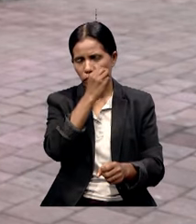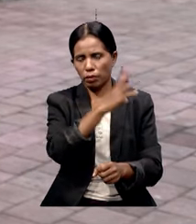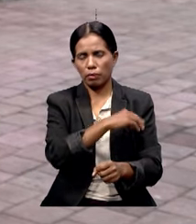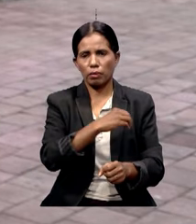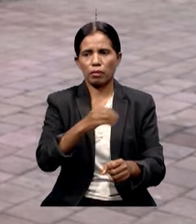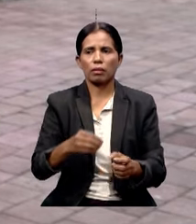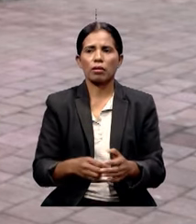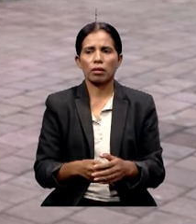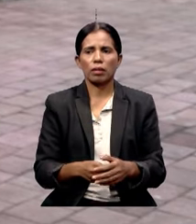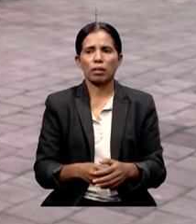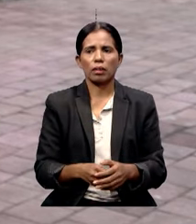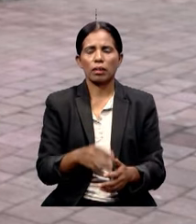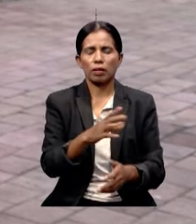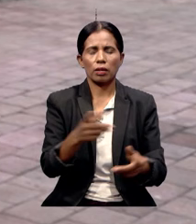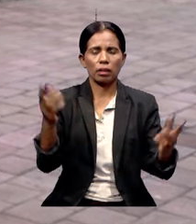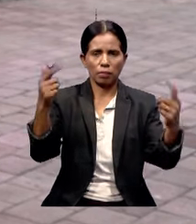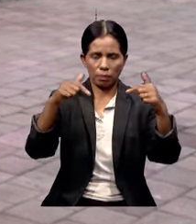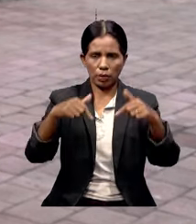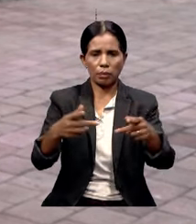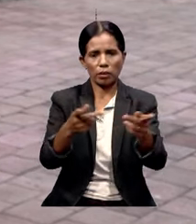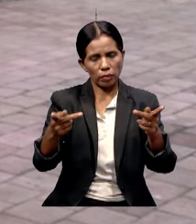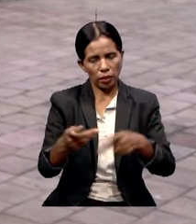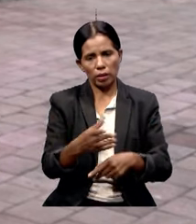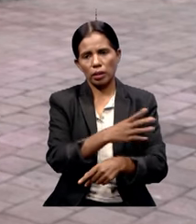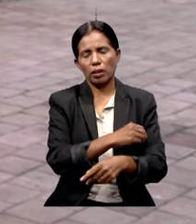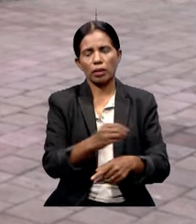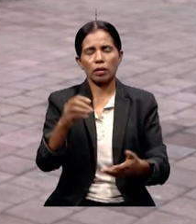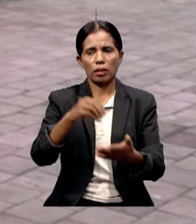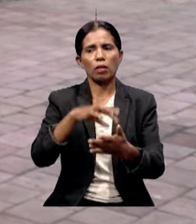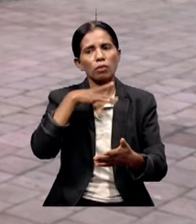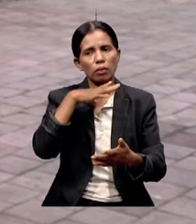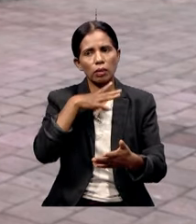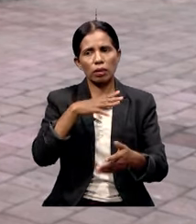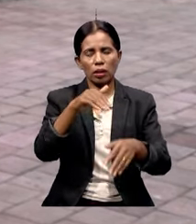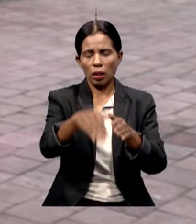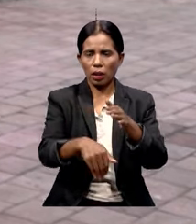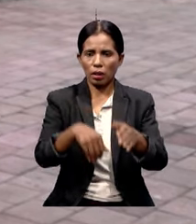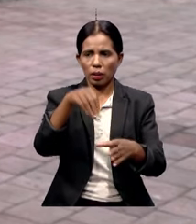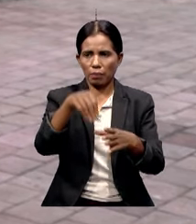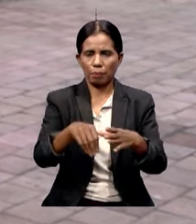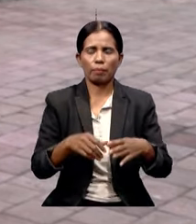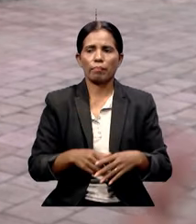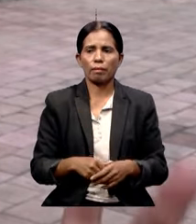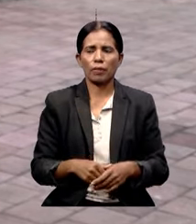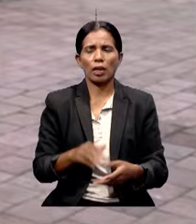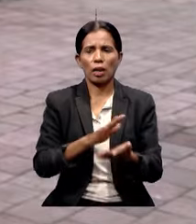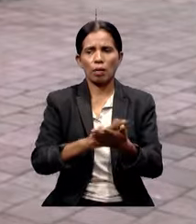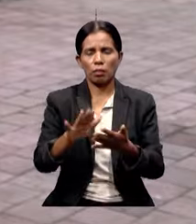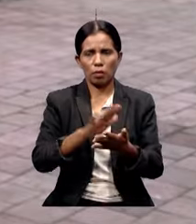truma ga ba truma at na kinta larang kari hare foto taulisho ola koi hare ha koi tiaga iha mosi